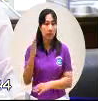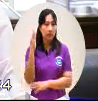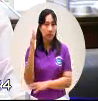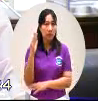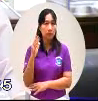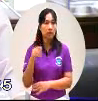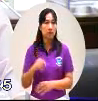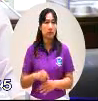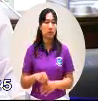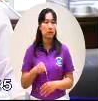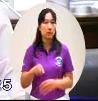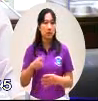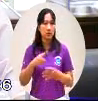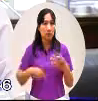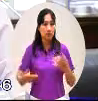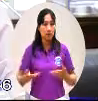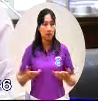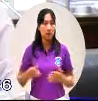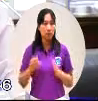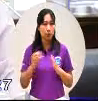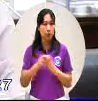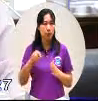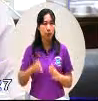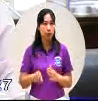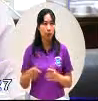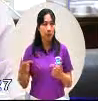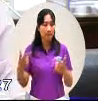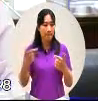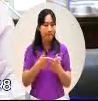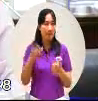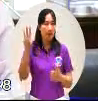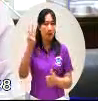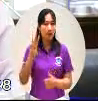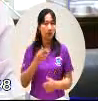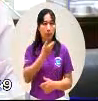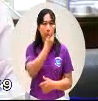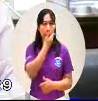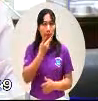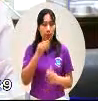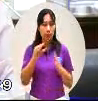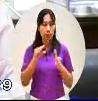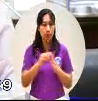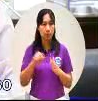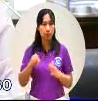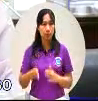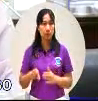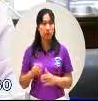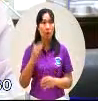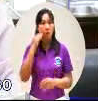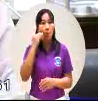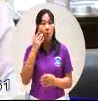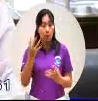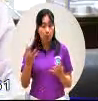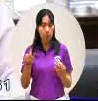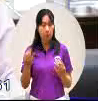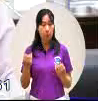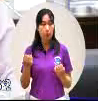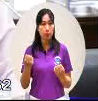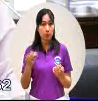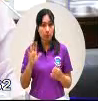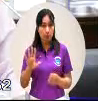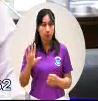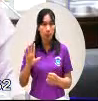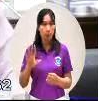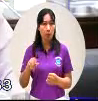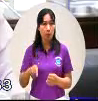失哈，先丈量，然后配合水利局哈，如果说疏浚之后回填，我想是